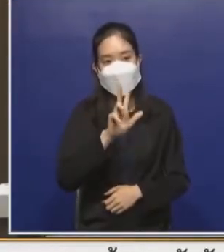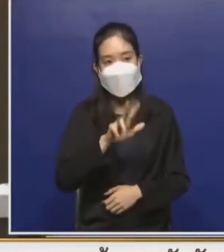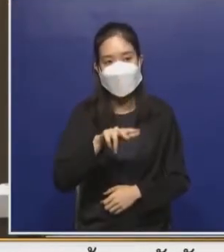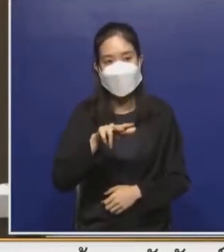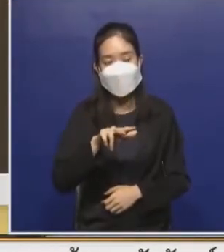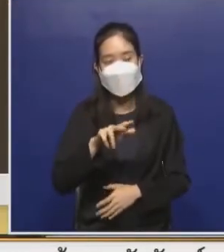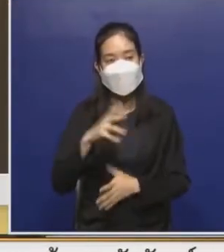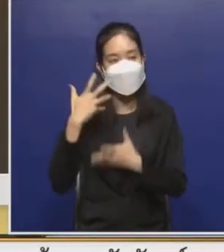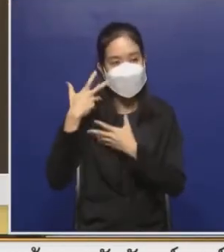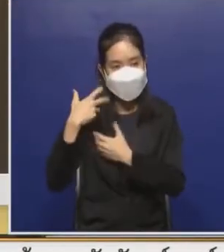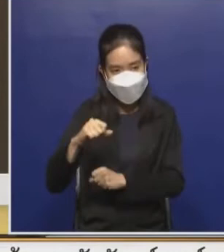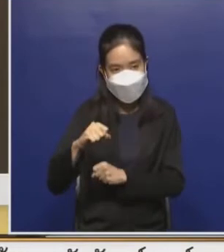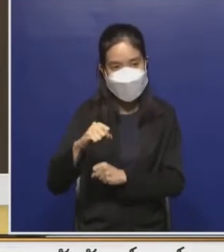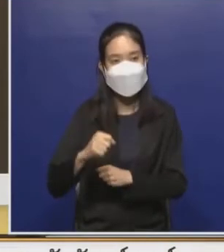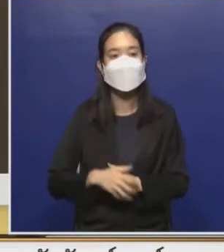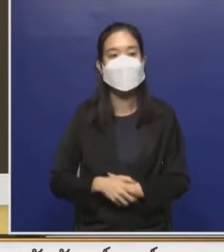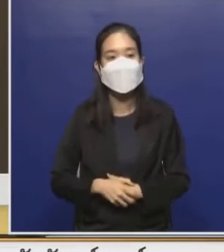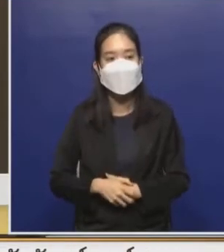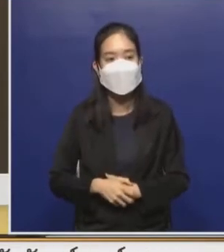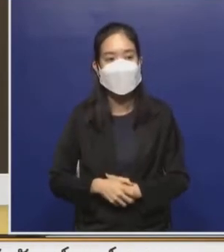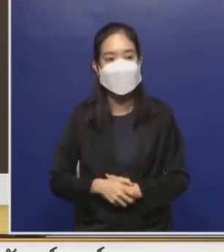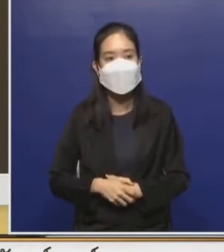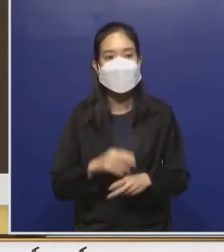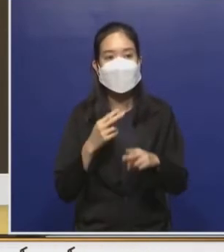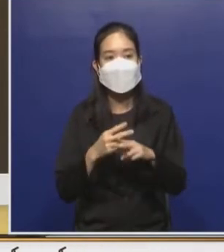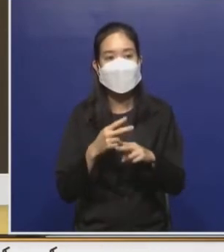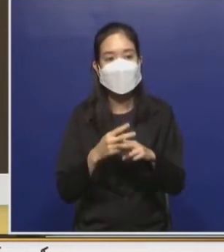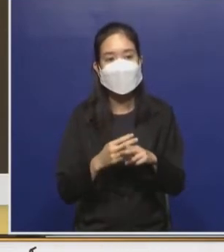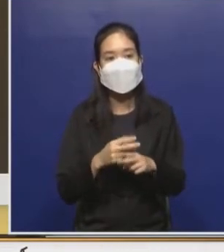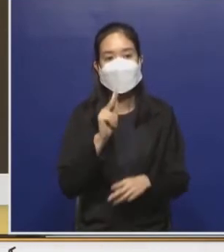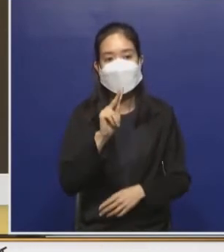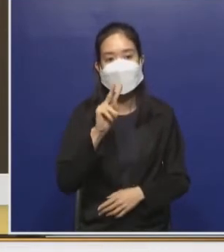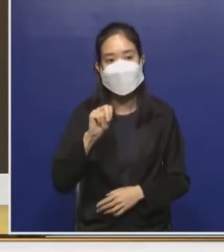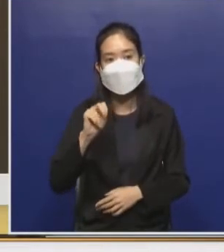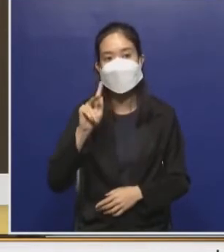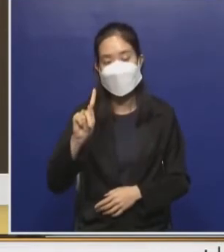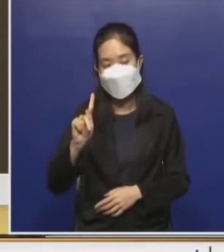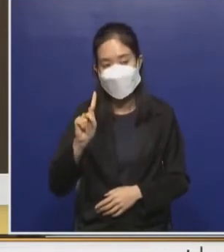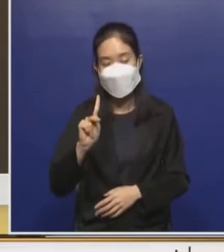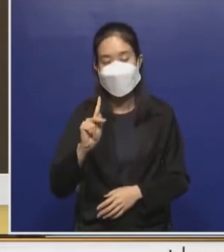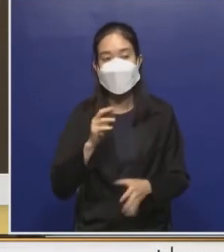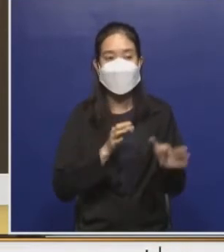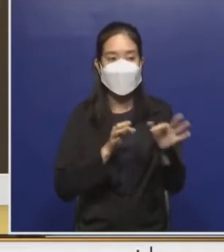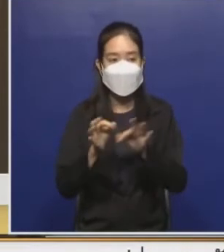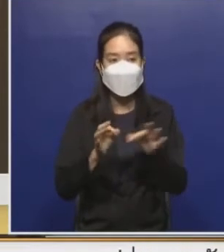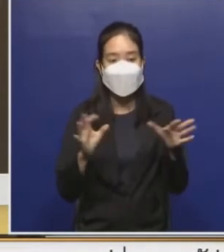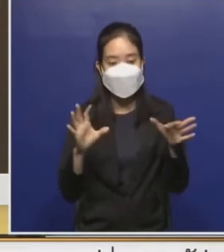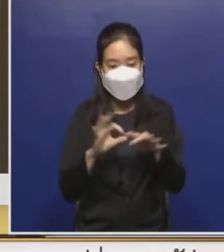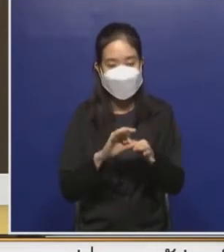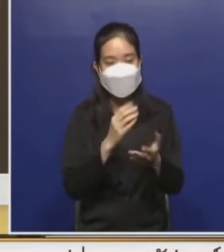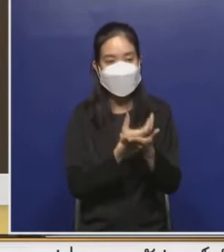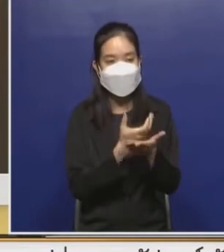กัน